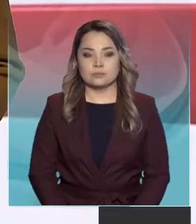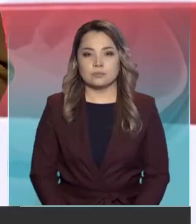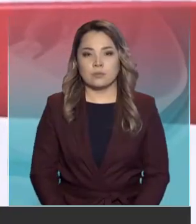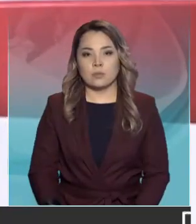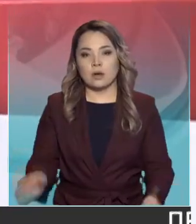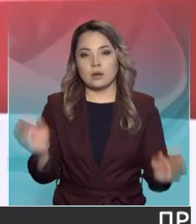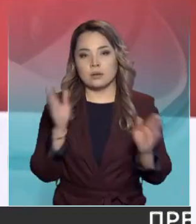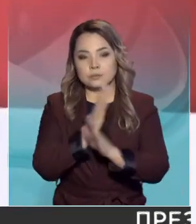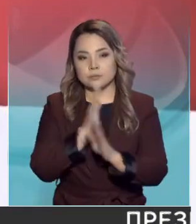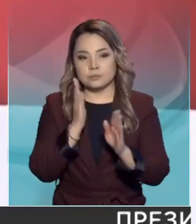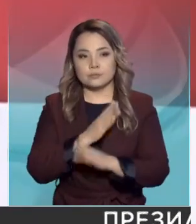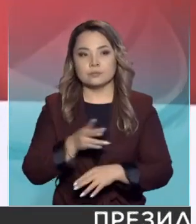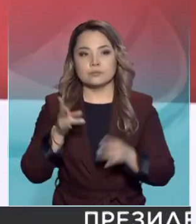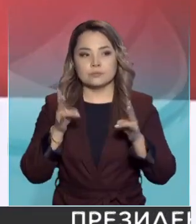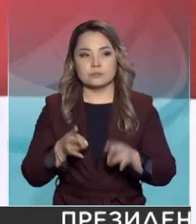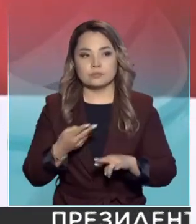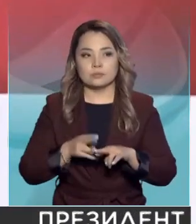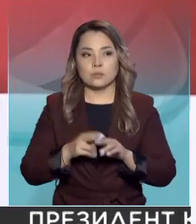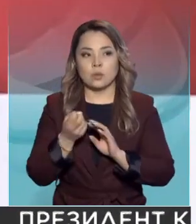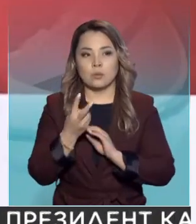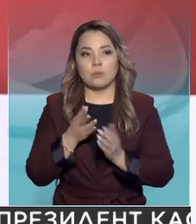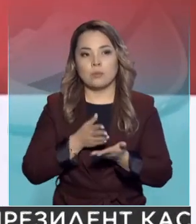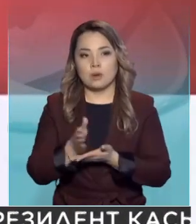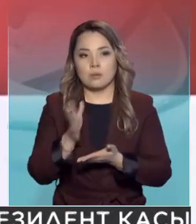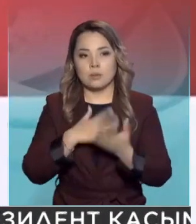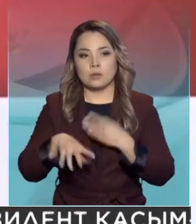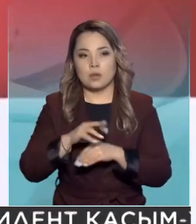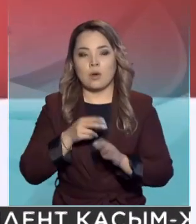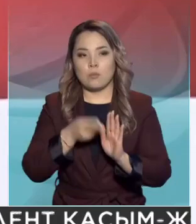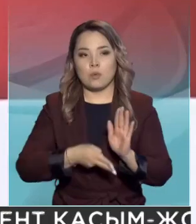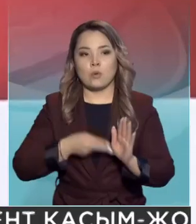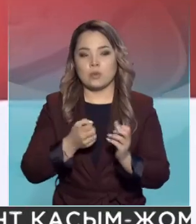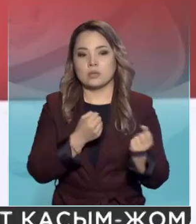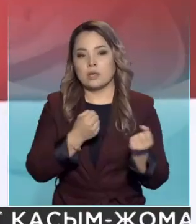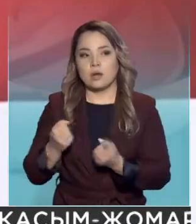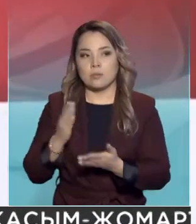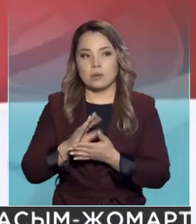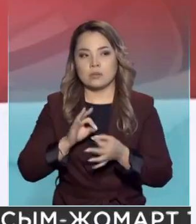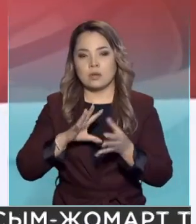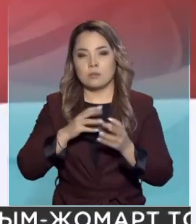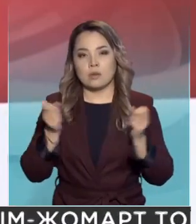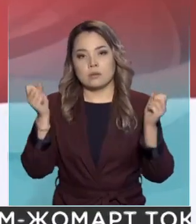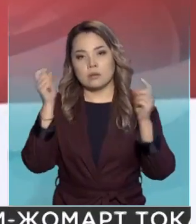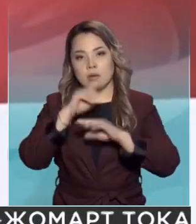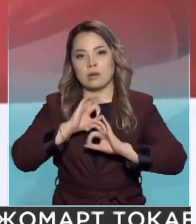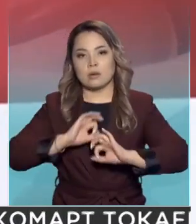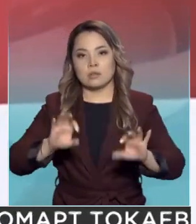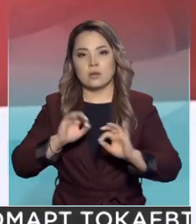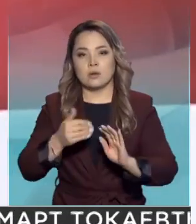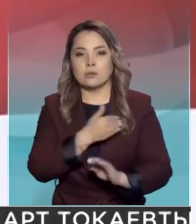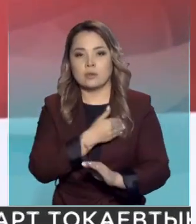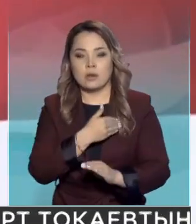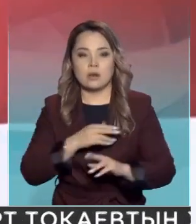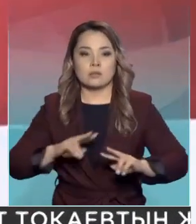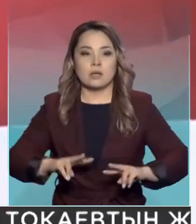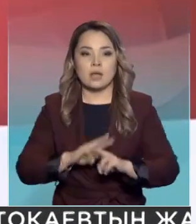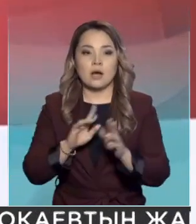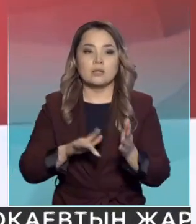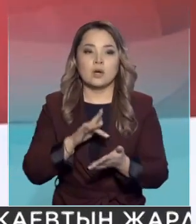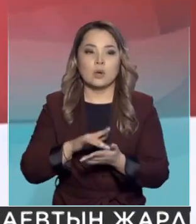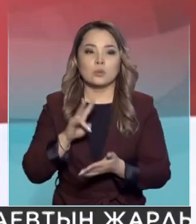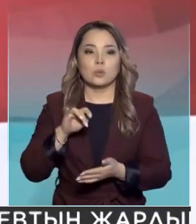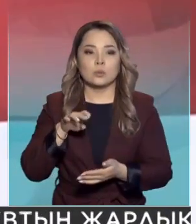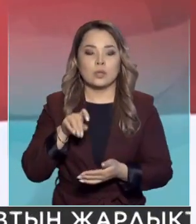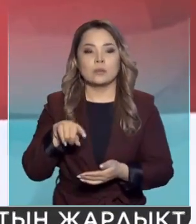Алапат боранның салдарынан кешелі бері 12 бағыт бойынша пойыздар кешікті. Мәселені білу үшін әріптесім Асима Нұрбайғызы Елордадағы Нұрсұлтан